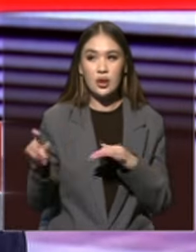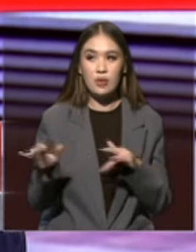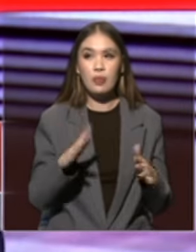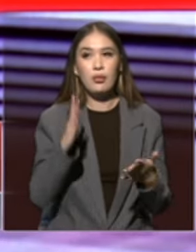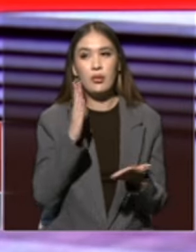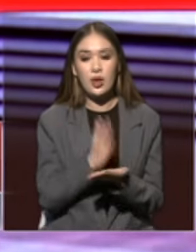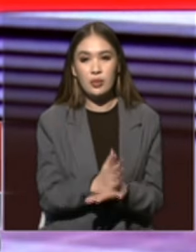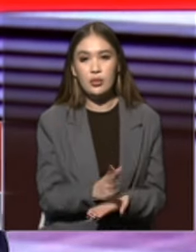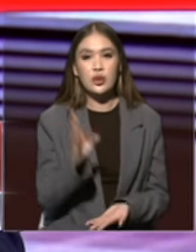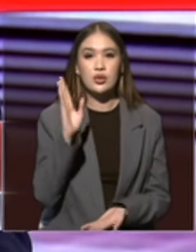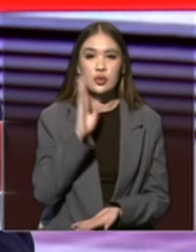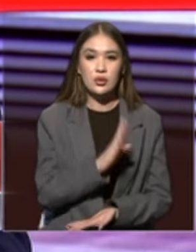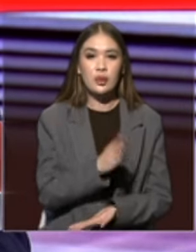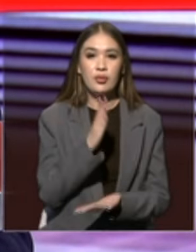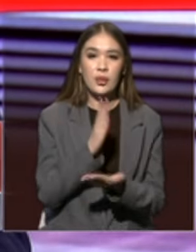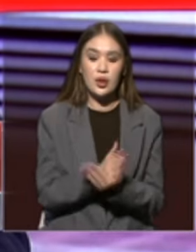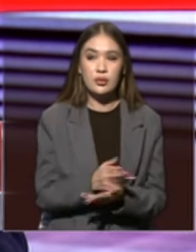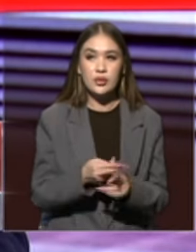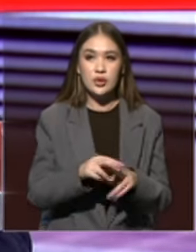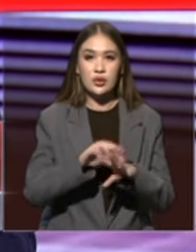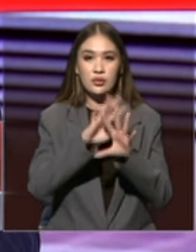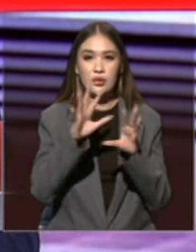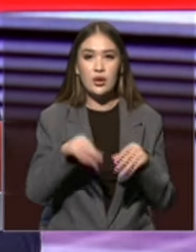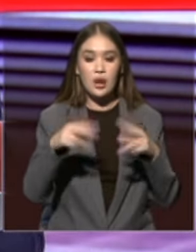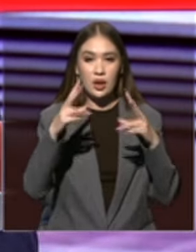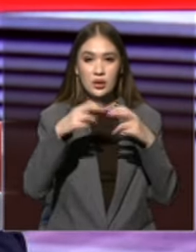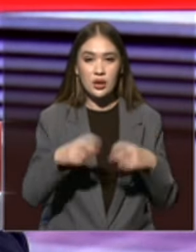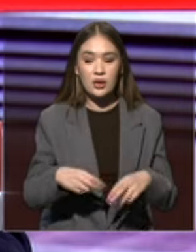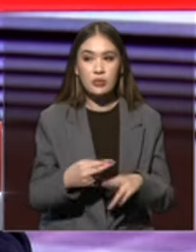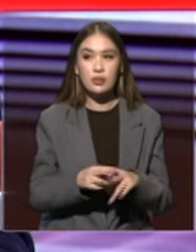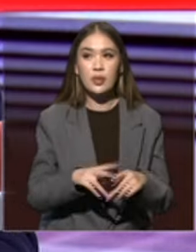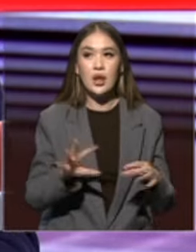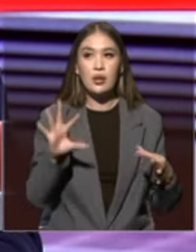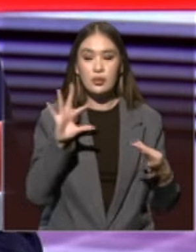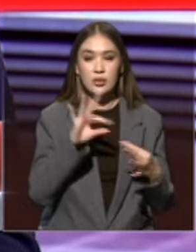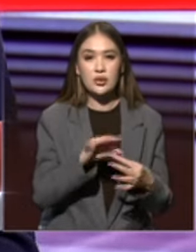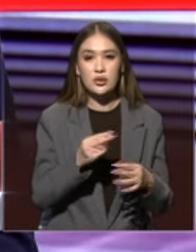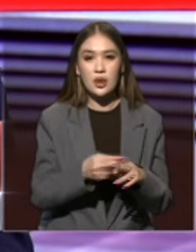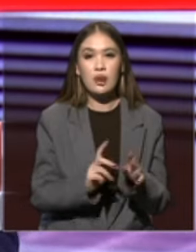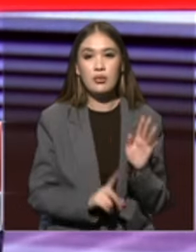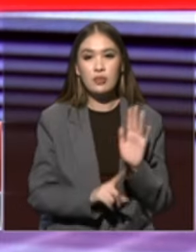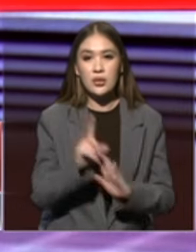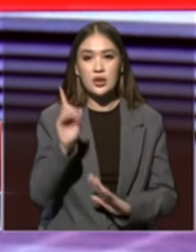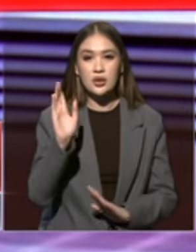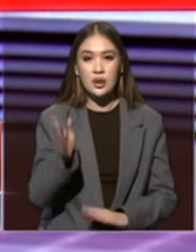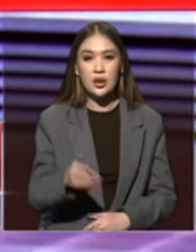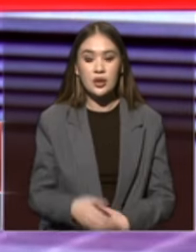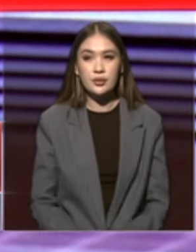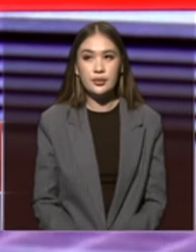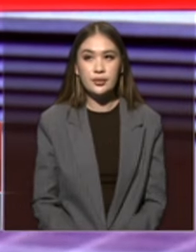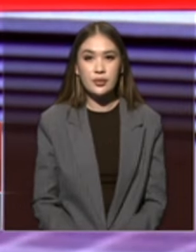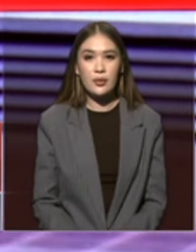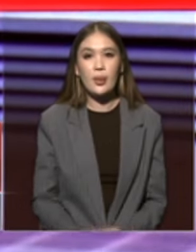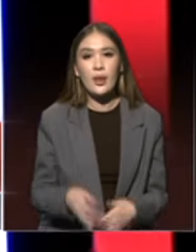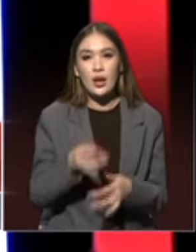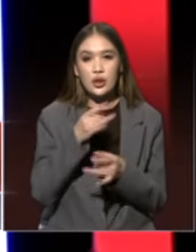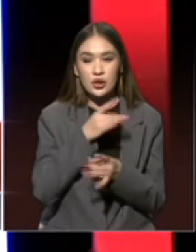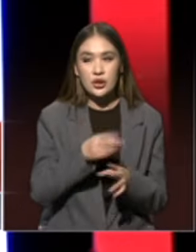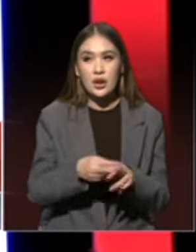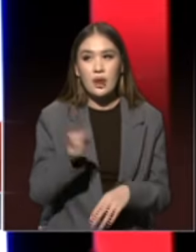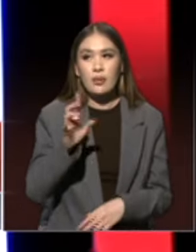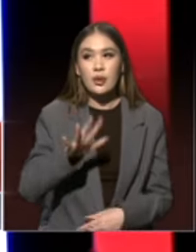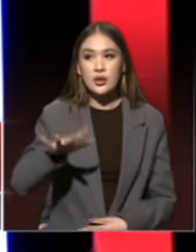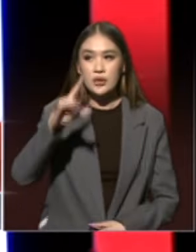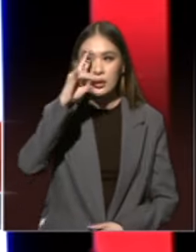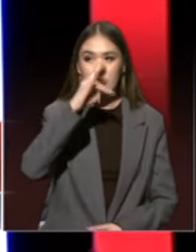су кіргізілді ма, соның бәрін қадағалап, тиісті привязка жасап, сол кезде басталады жұмыстар. Жақсы, осы жаңа ғана Батыс Қазақстан